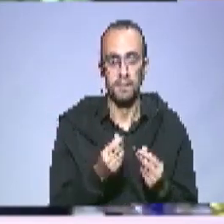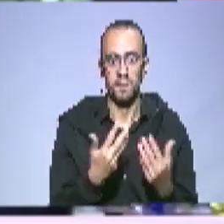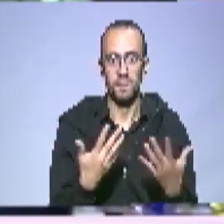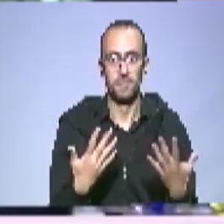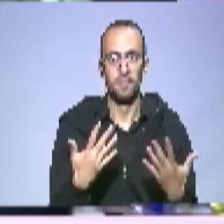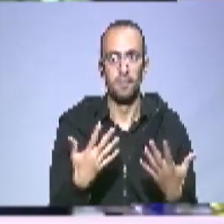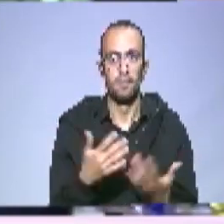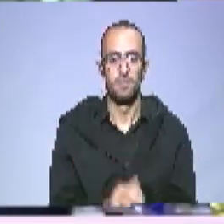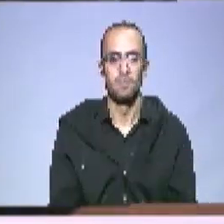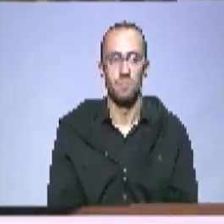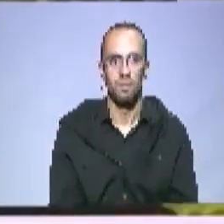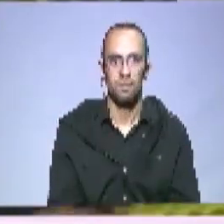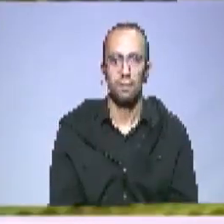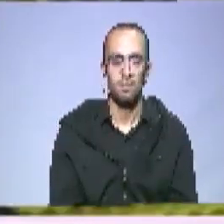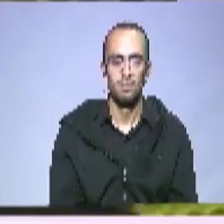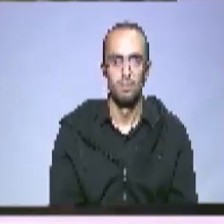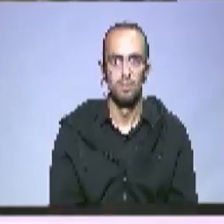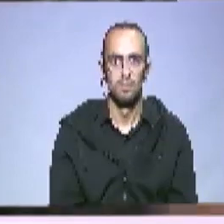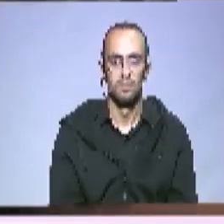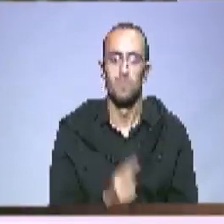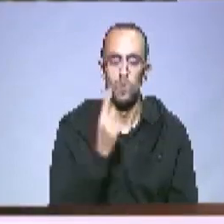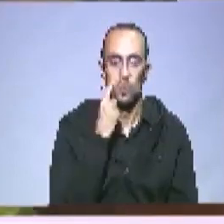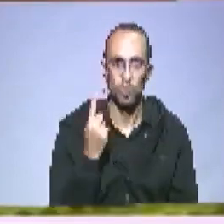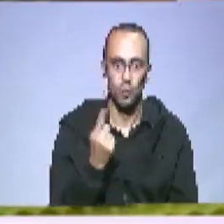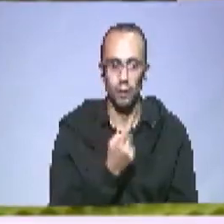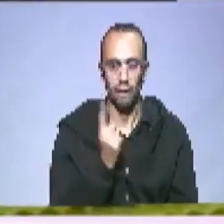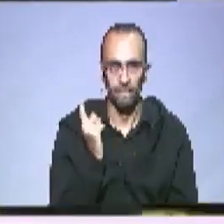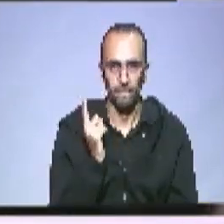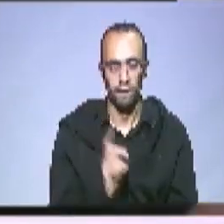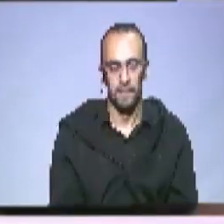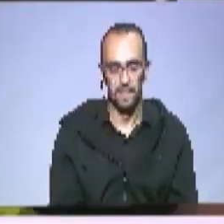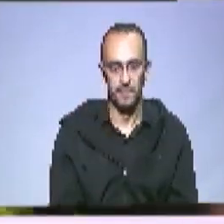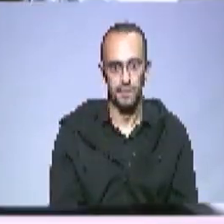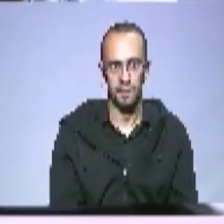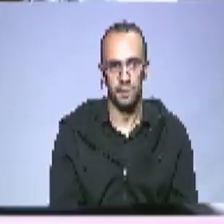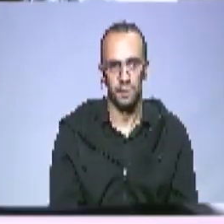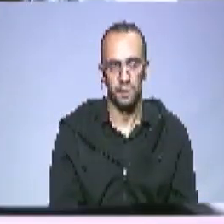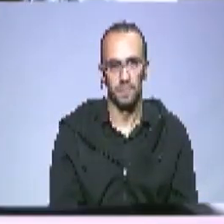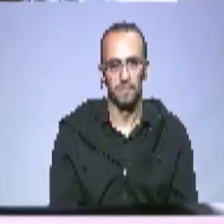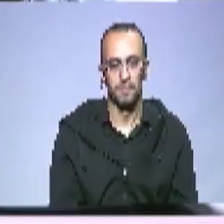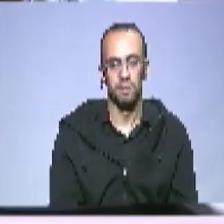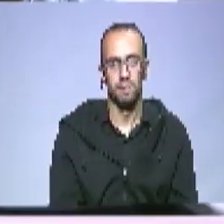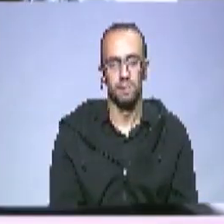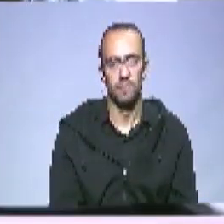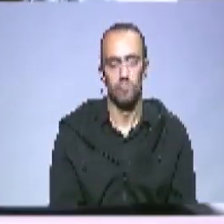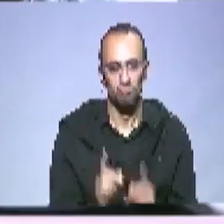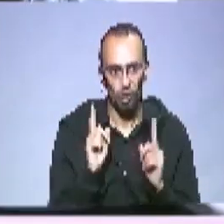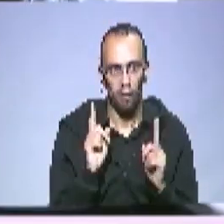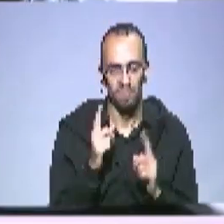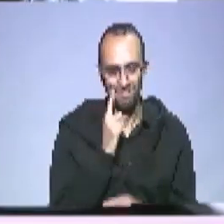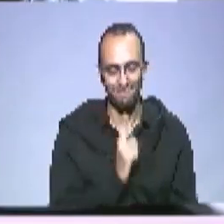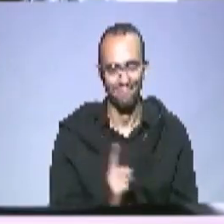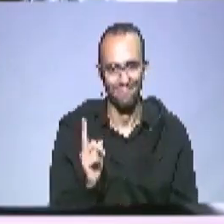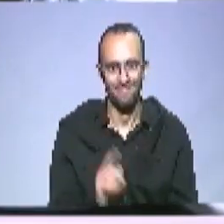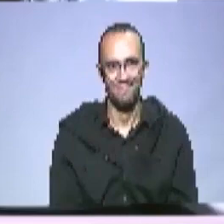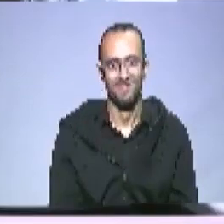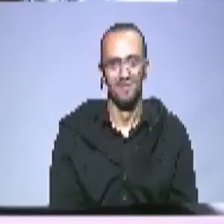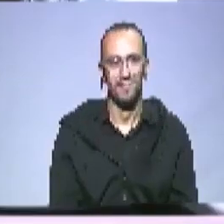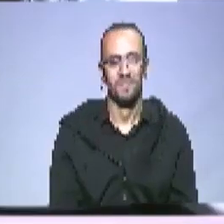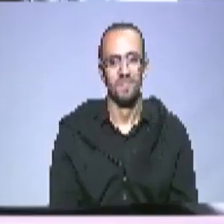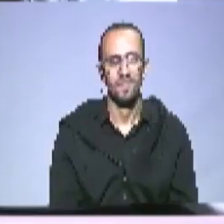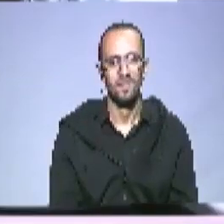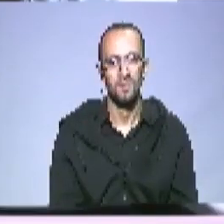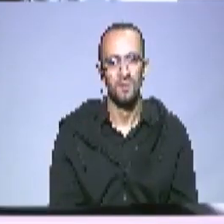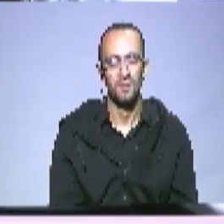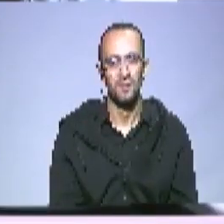يفتح كده وتبقى هتشوفي دلوقتي هتدينا نتيجة هايلة يعني. ماشي. إن شاء الله